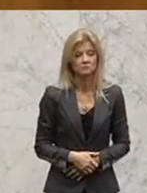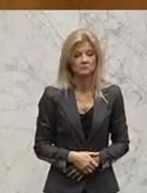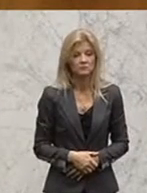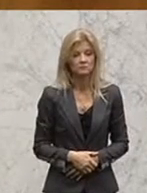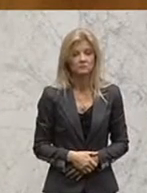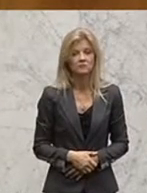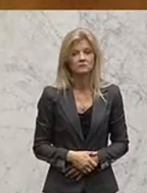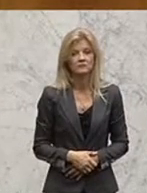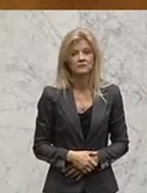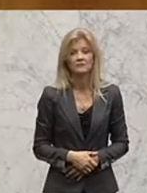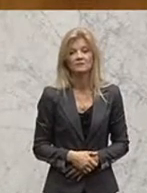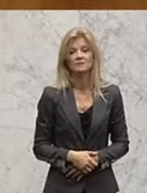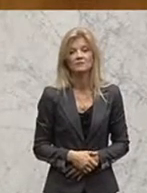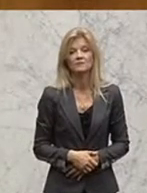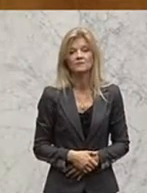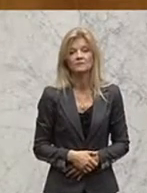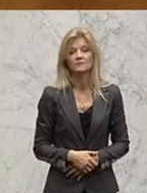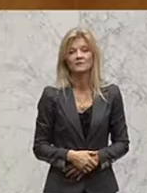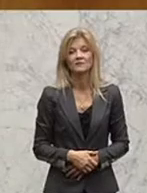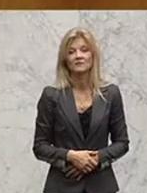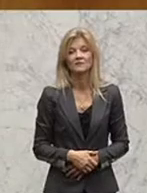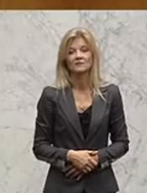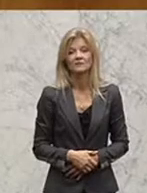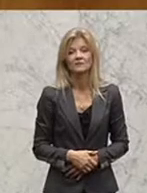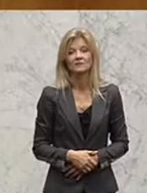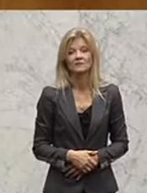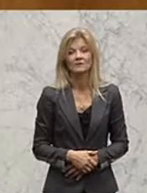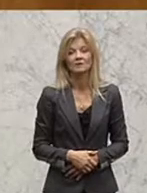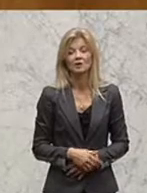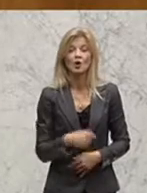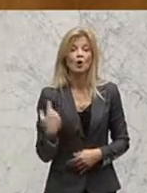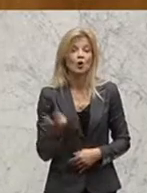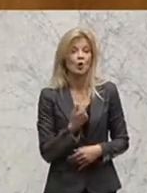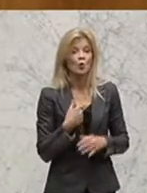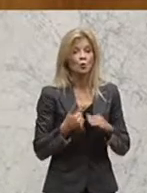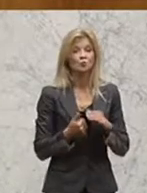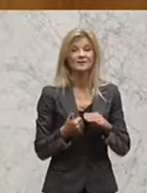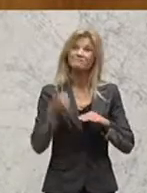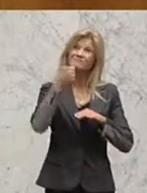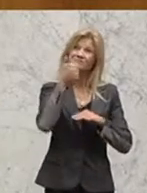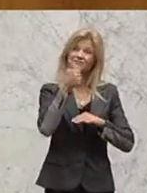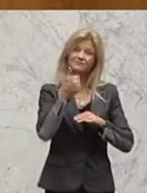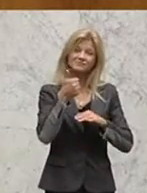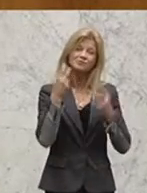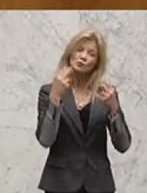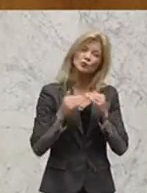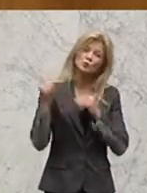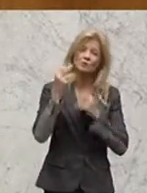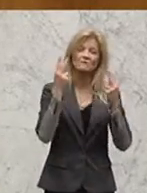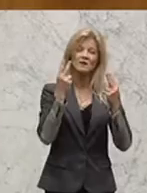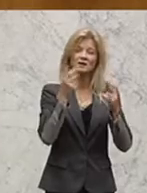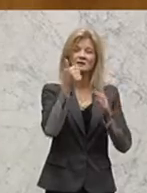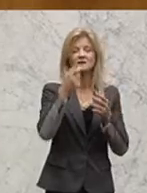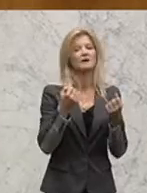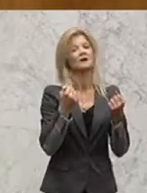Sicherheit steht ganz oben auf der prioritären Liste unserer Bevölkerung. Wir können mit Stolz sagen, dass wir zu einem